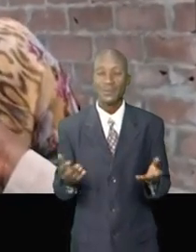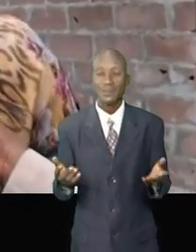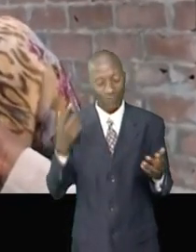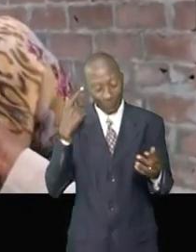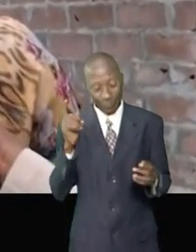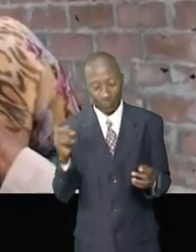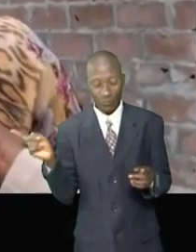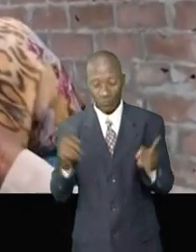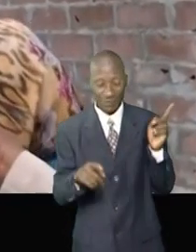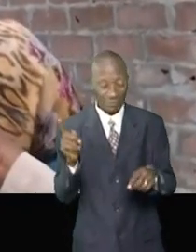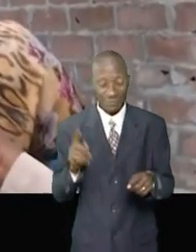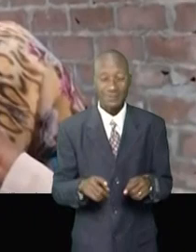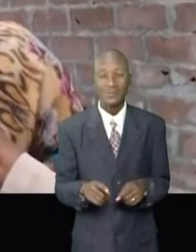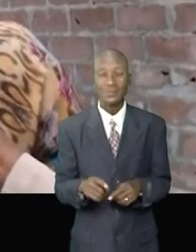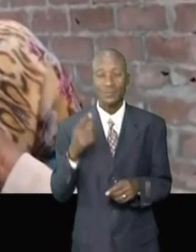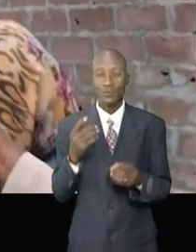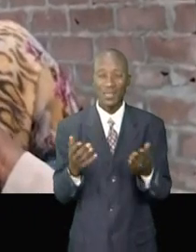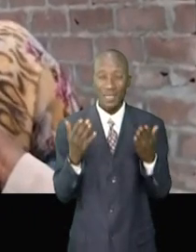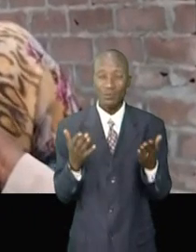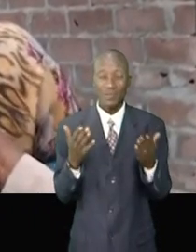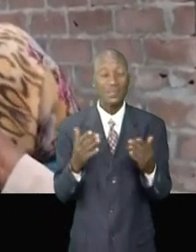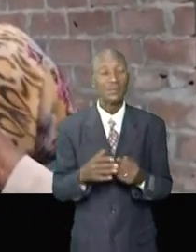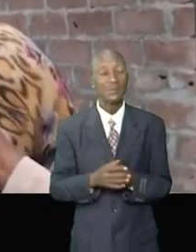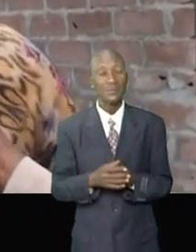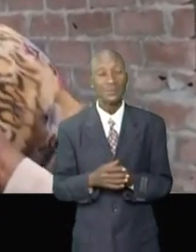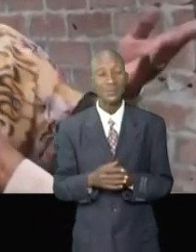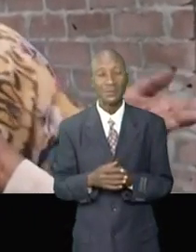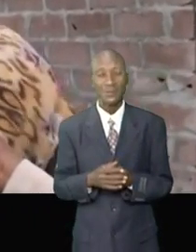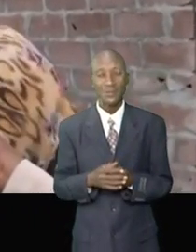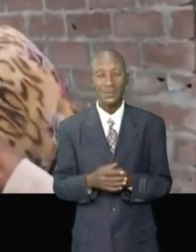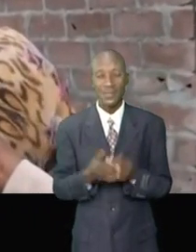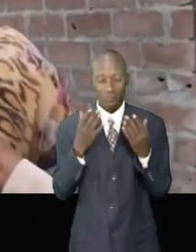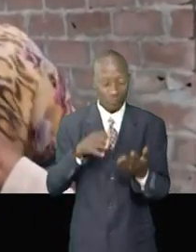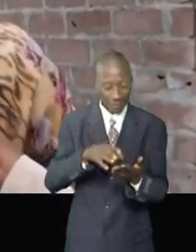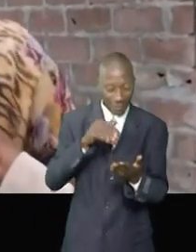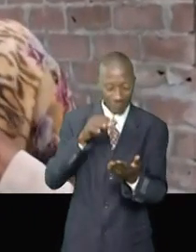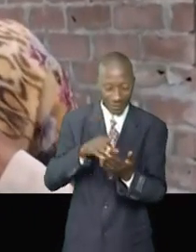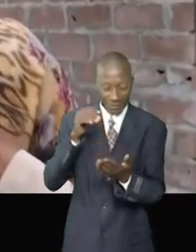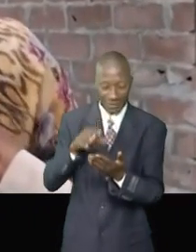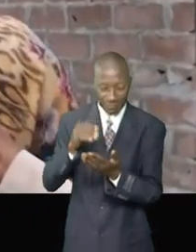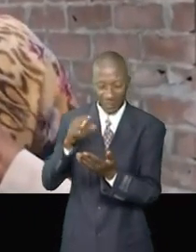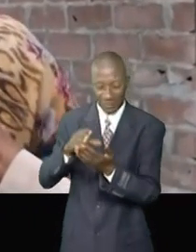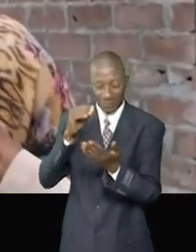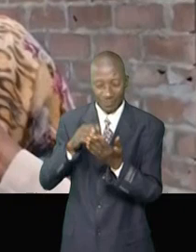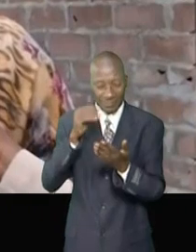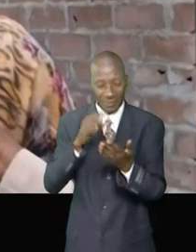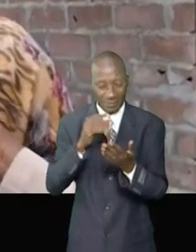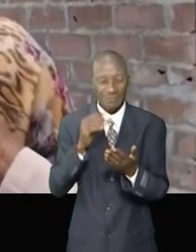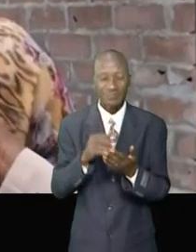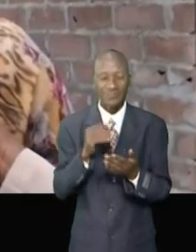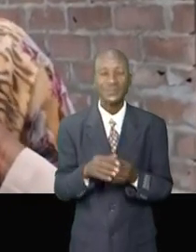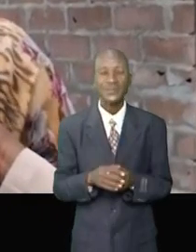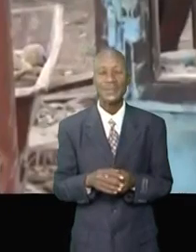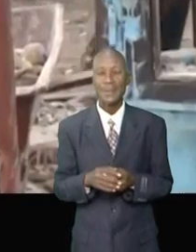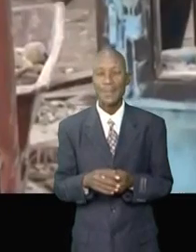venir étudier calmement, à l'aise, parce que là pour l'instant ils sont confinés et vous savez en période de Covid-19, ce n'est